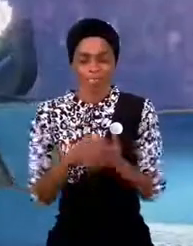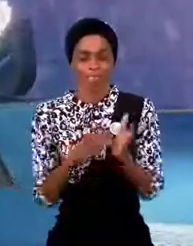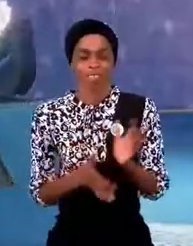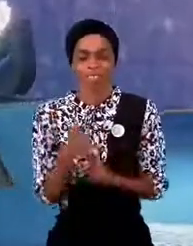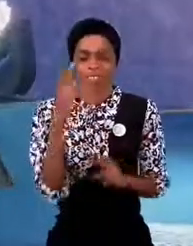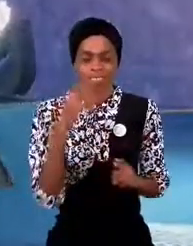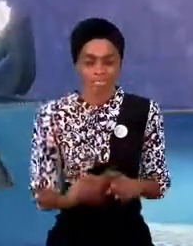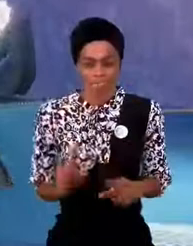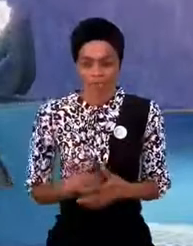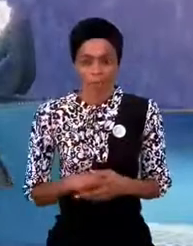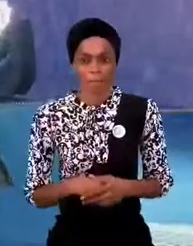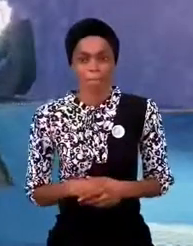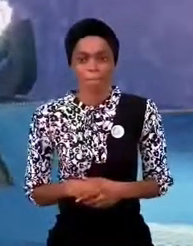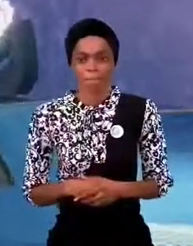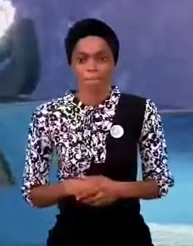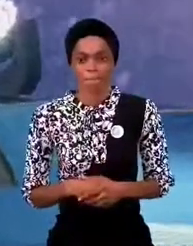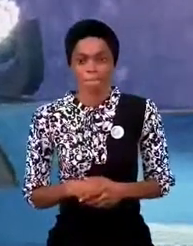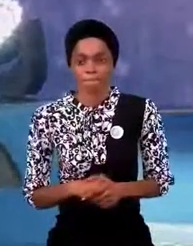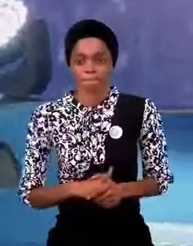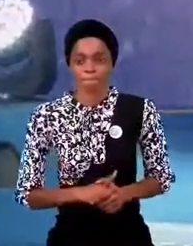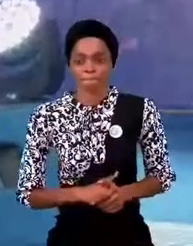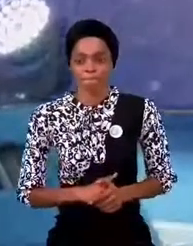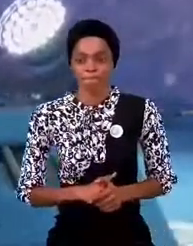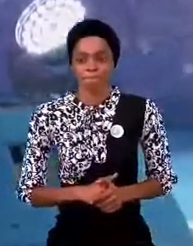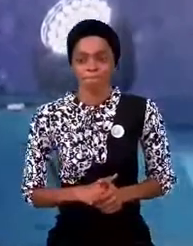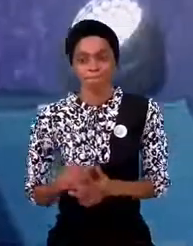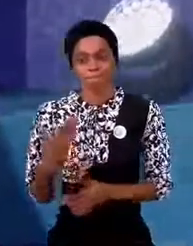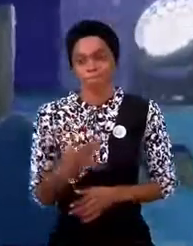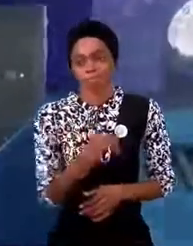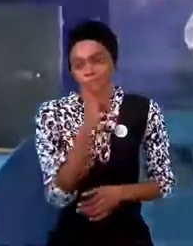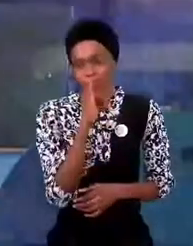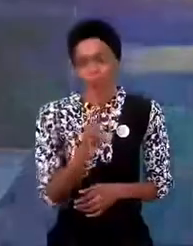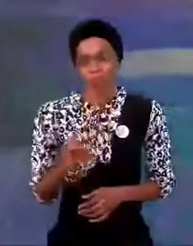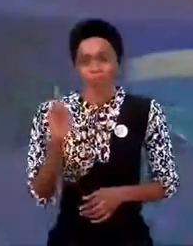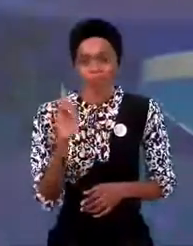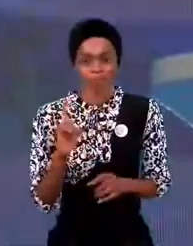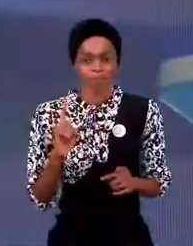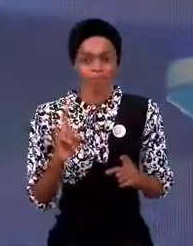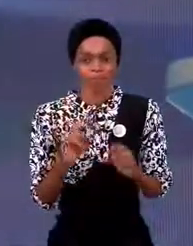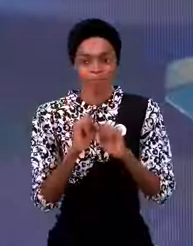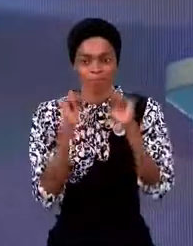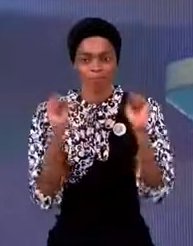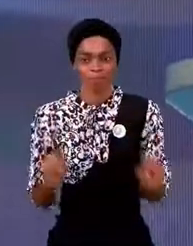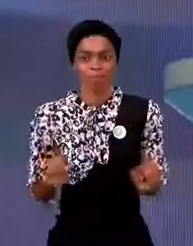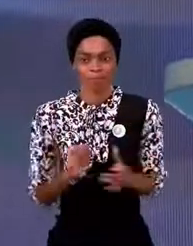Il y a une boutique d'où je viens, ils disent, entre, prends et